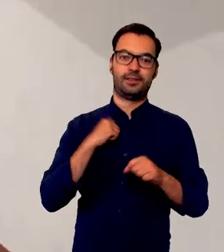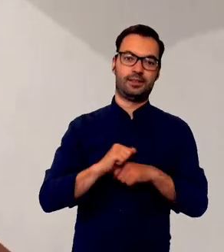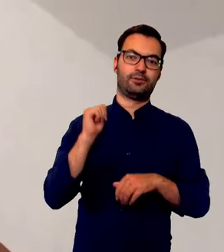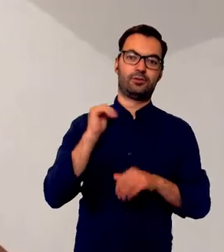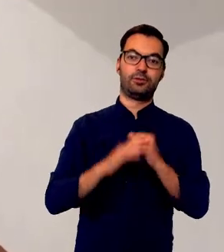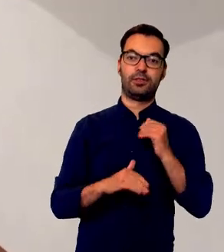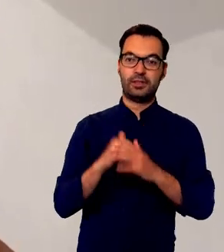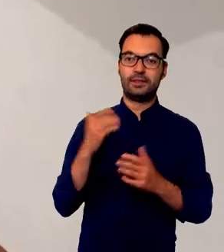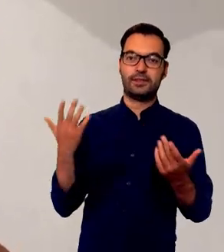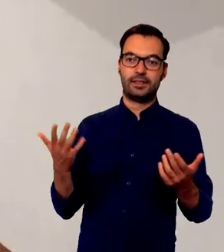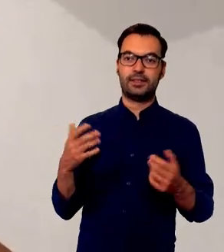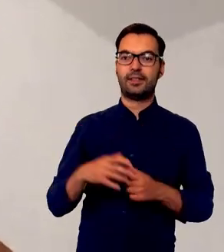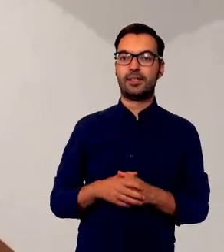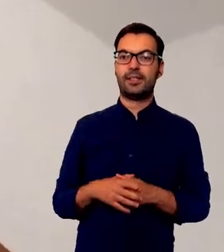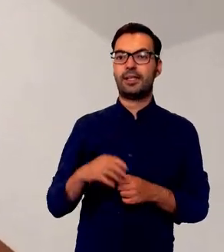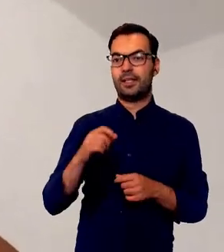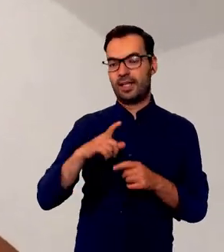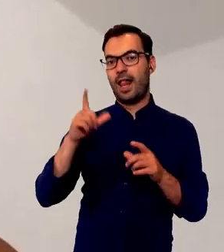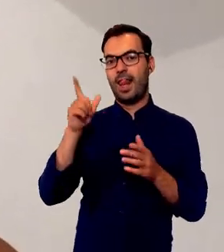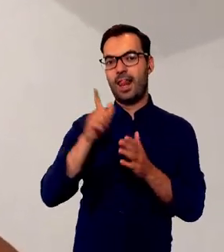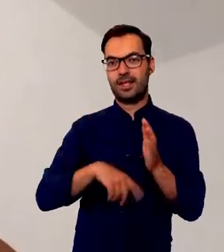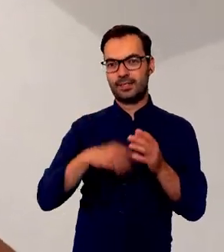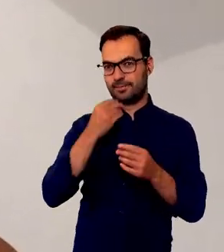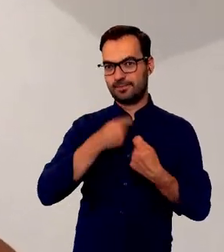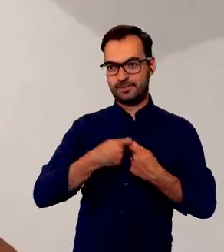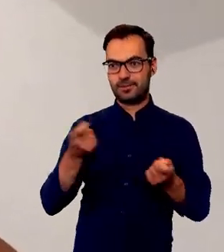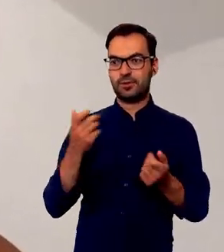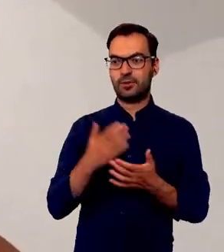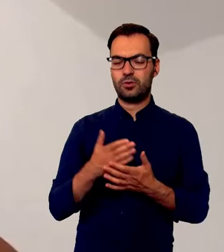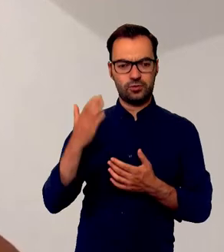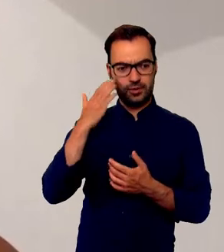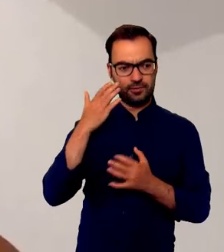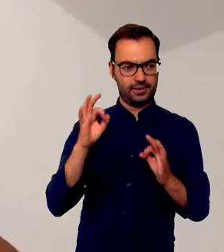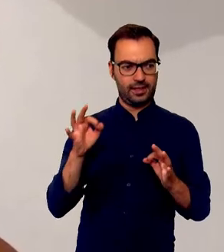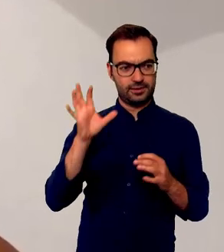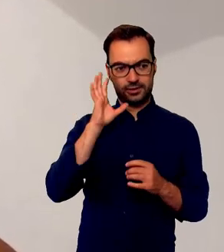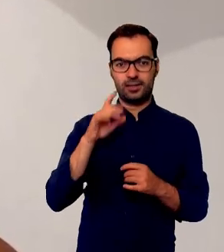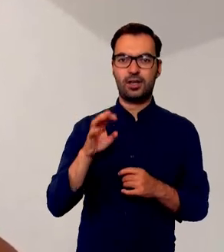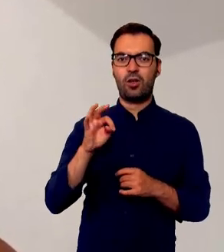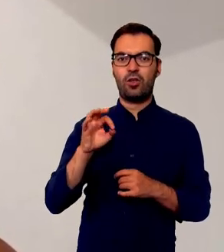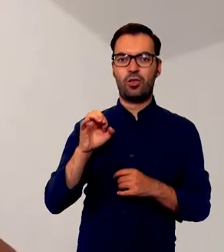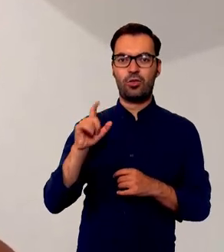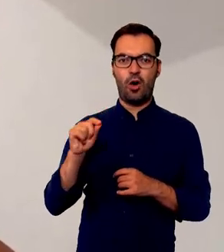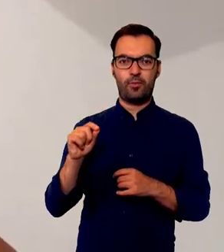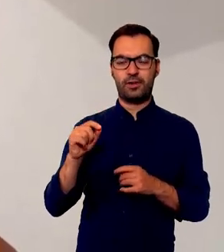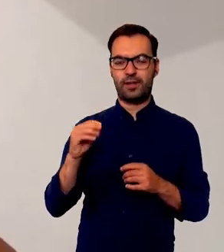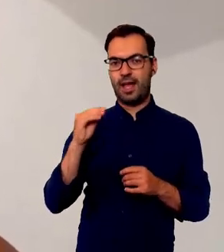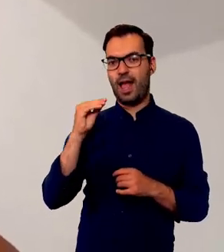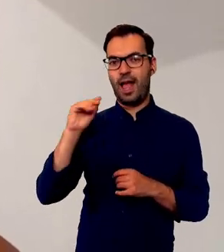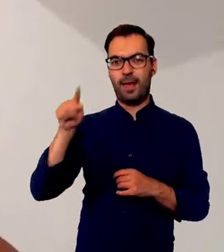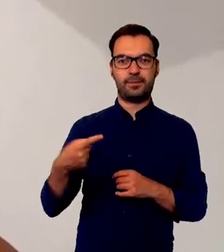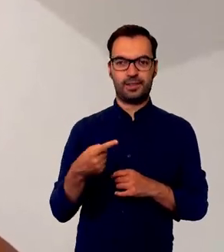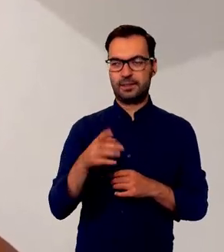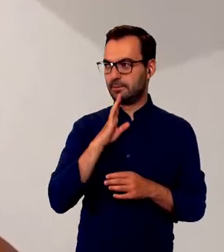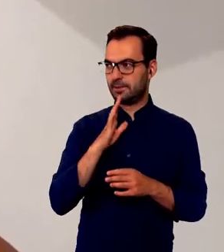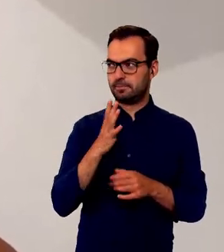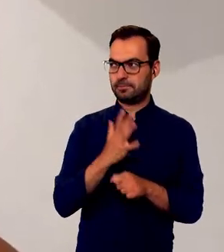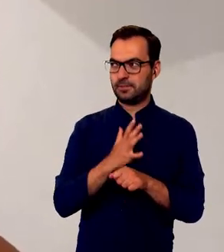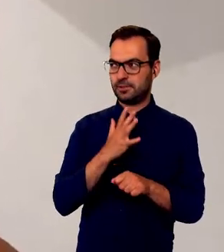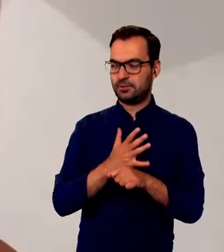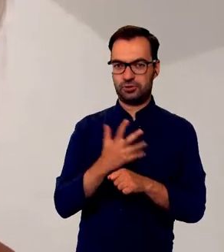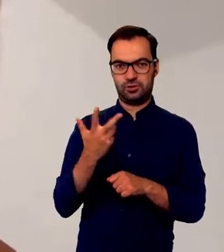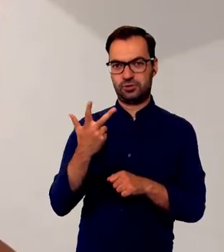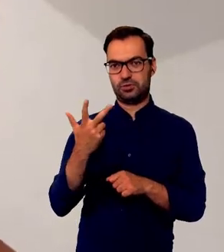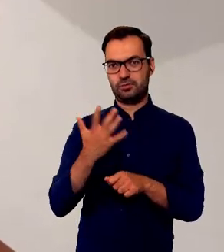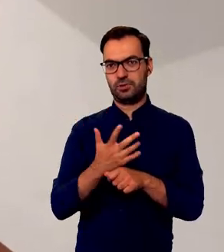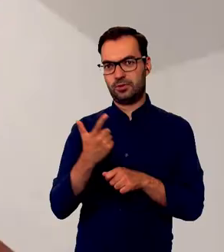szczęśliwa, że trafiam na listy bestsellerów, że już dzisiaj jesteśmy w topce Empiku, tam chyba na 50.